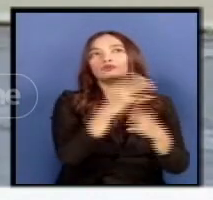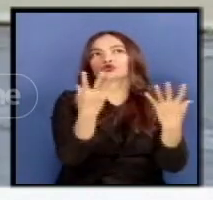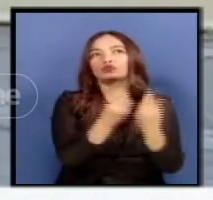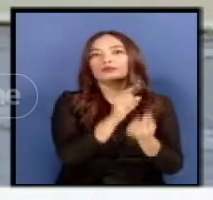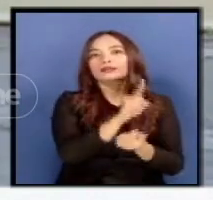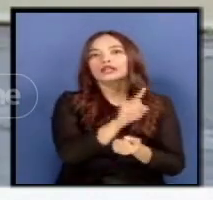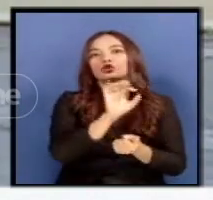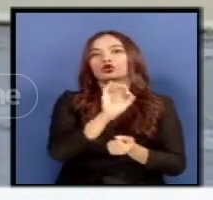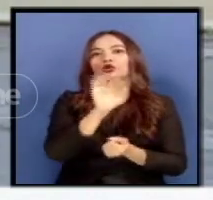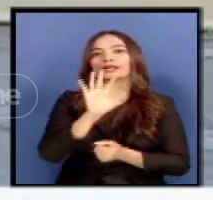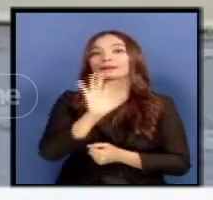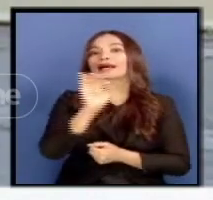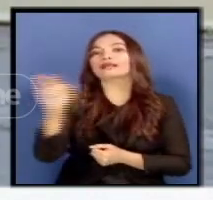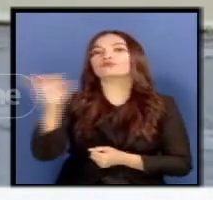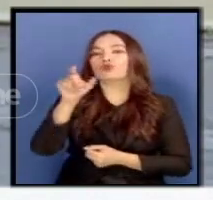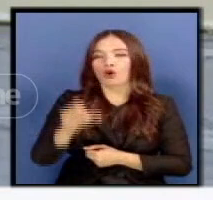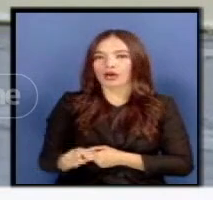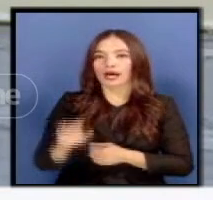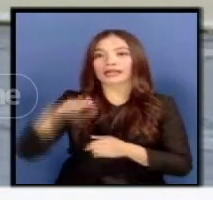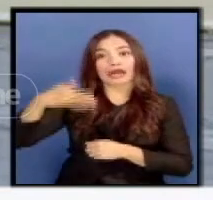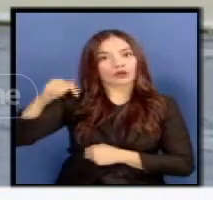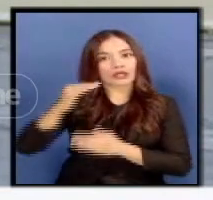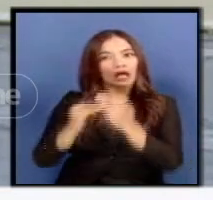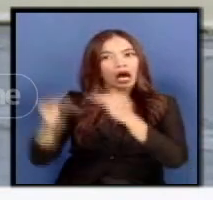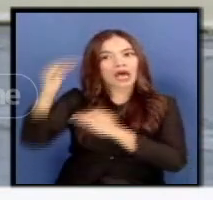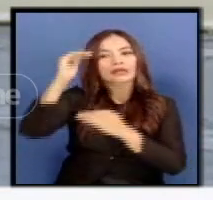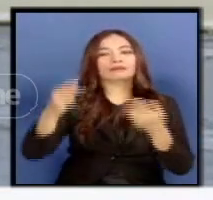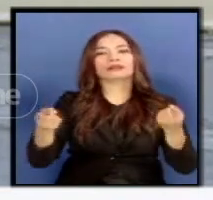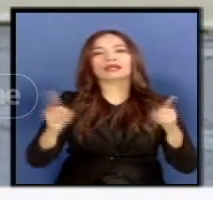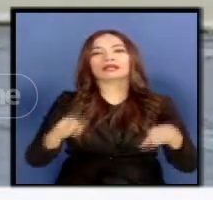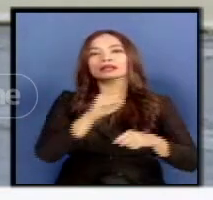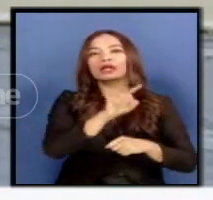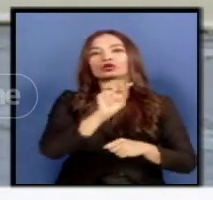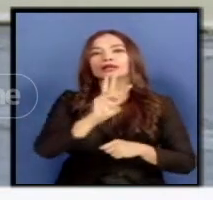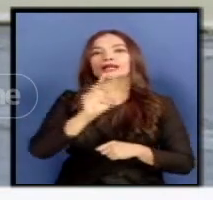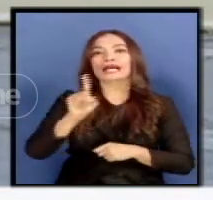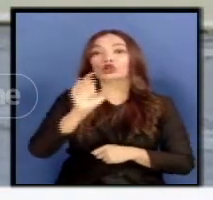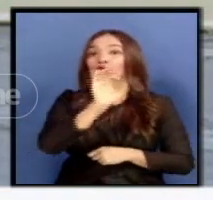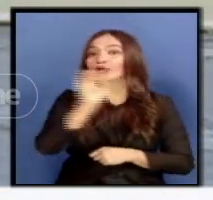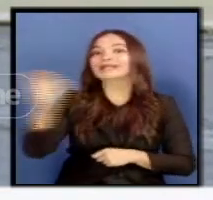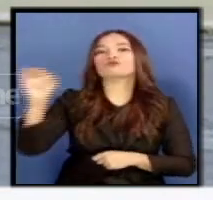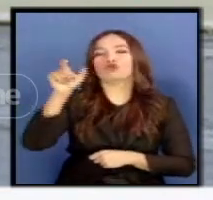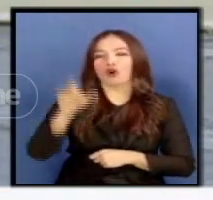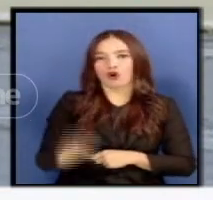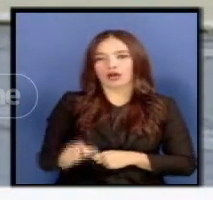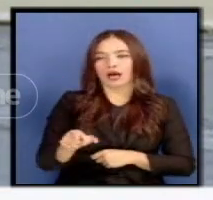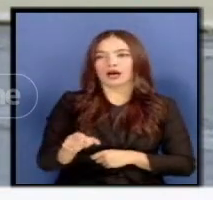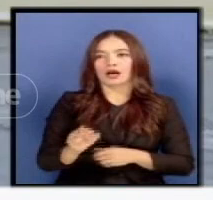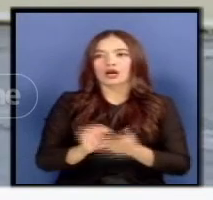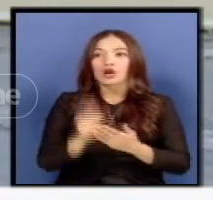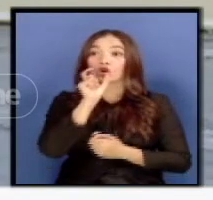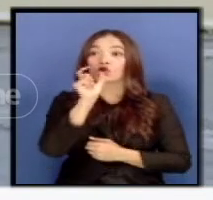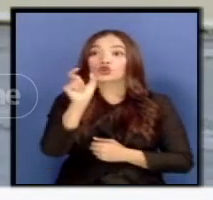sebanyak 105.000 orang, tahun ini naik menjadi sekitar 131.000 orang. Itu untuk